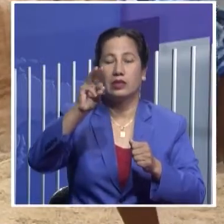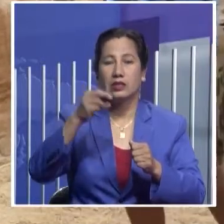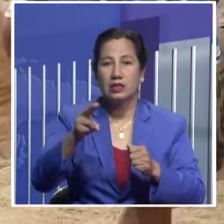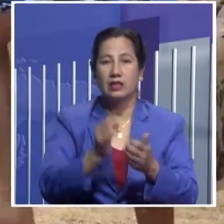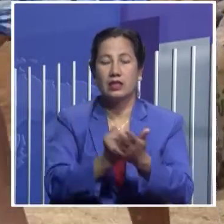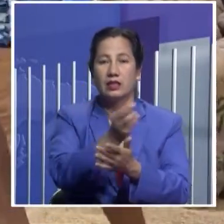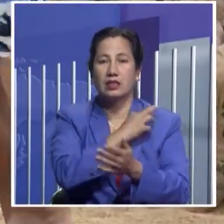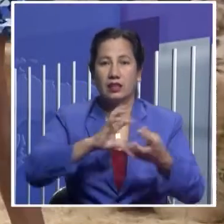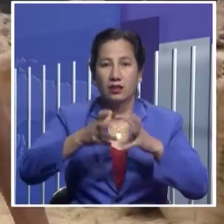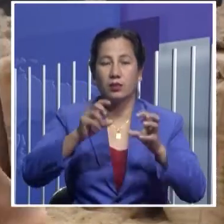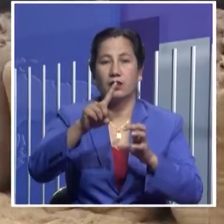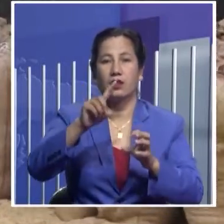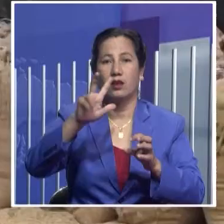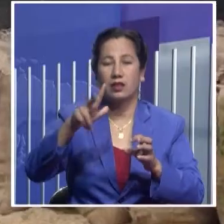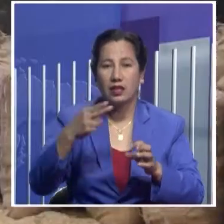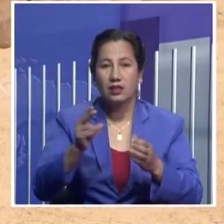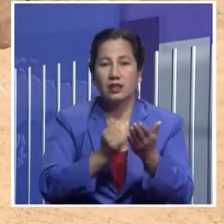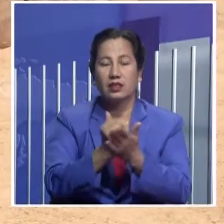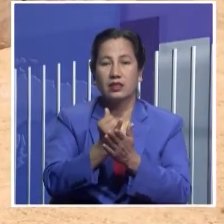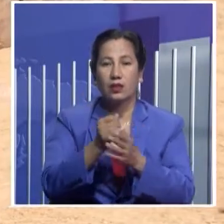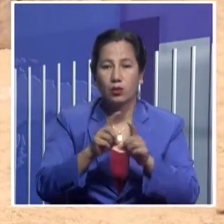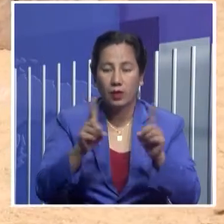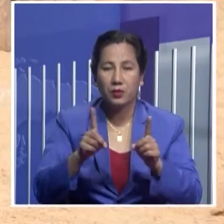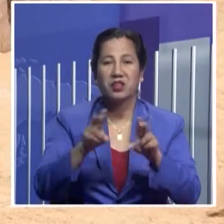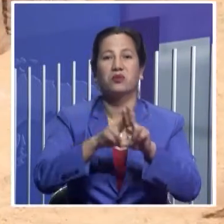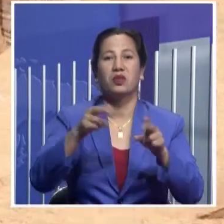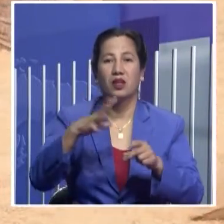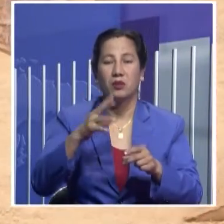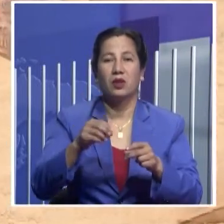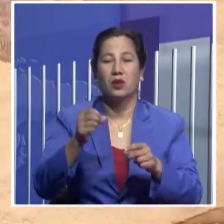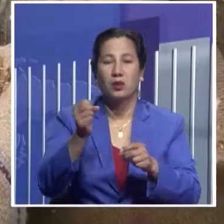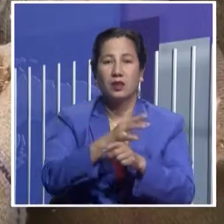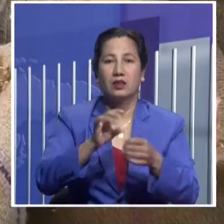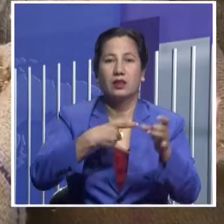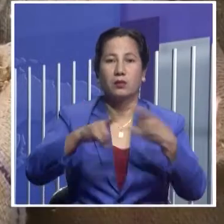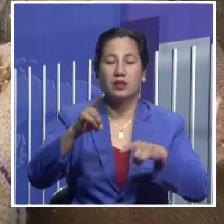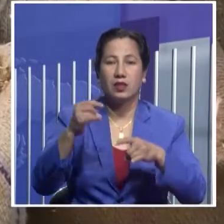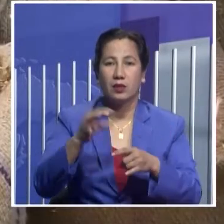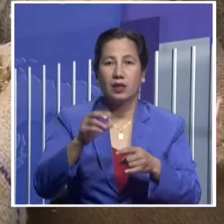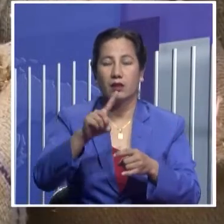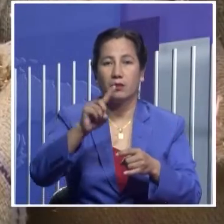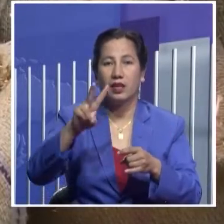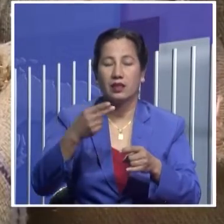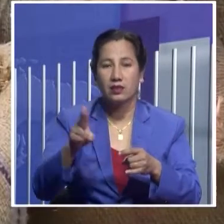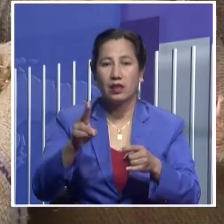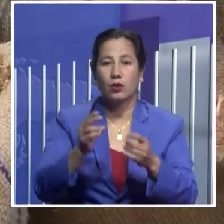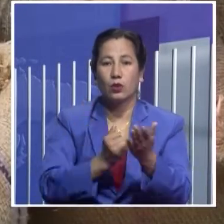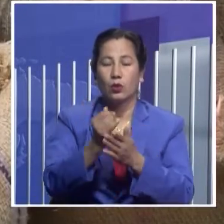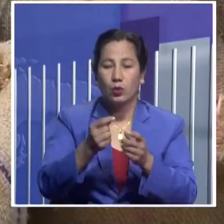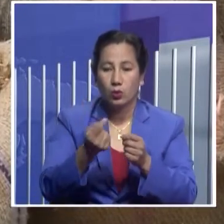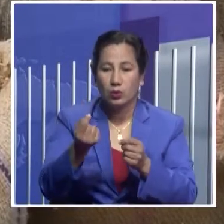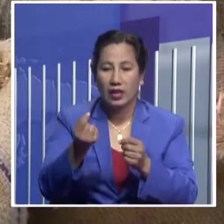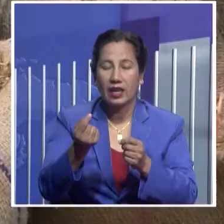कम्पनीमा आएकोमा 18 किसानको मापदण्ड पूरा नभएको भन्दै फिर्ता पठाइएको र 12 मात्र धान खरिद गरिएको